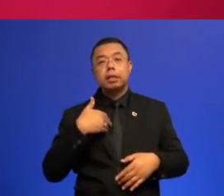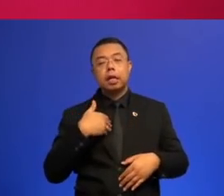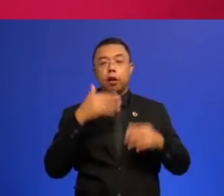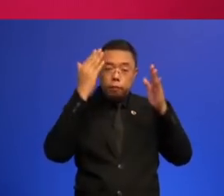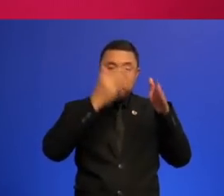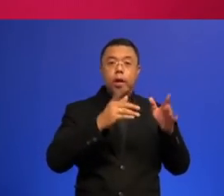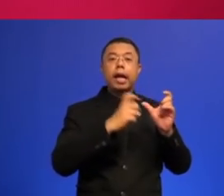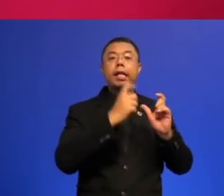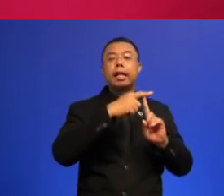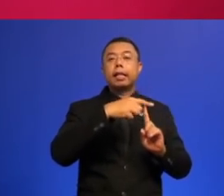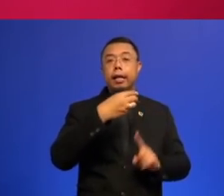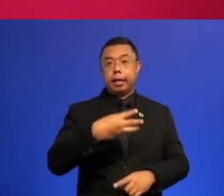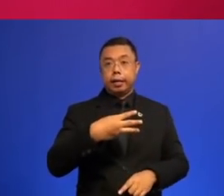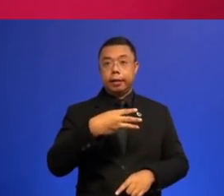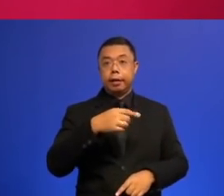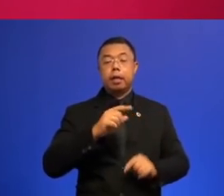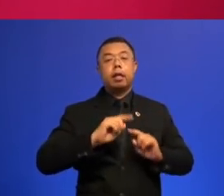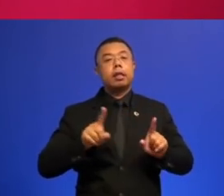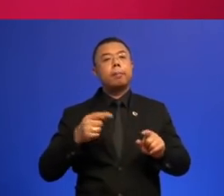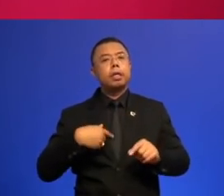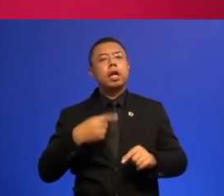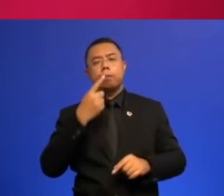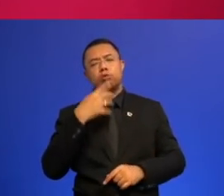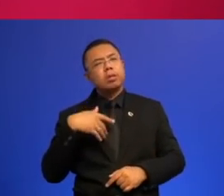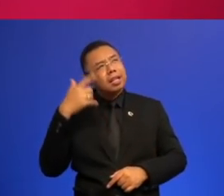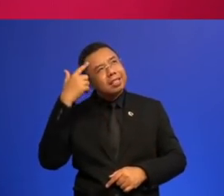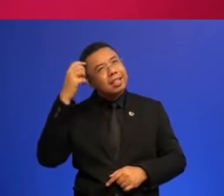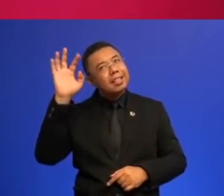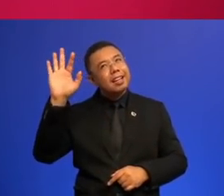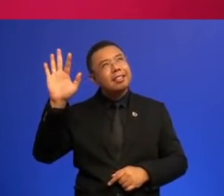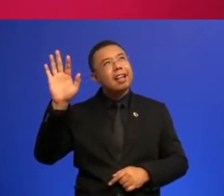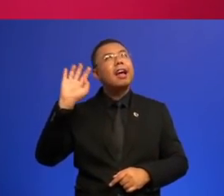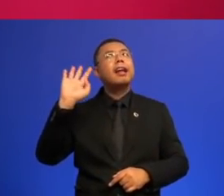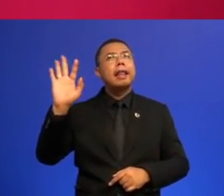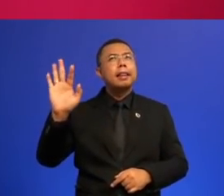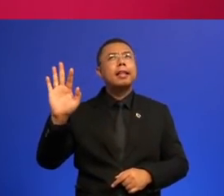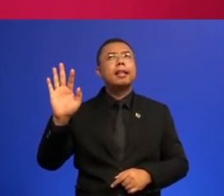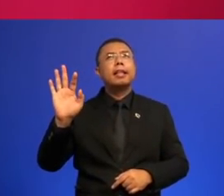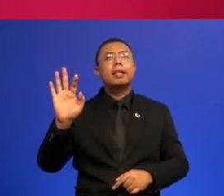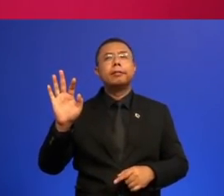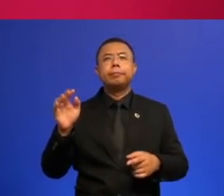ini. Tapi saya masih punya cita-cita, jadi